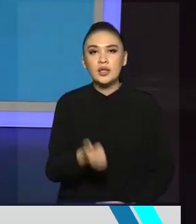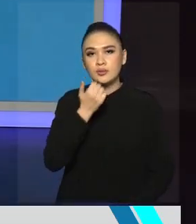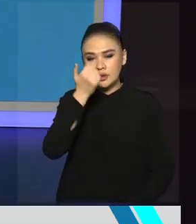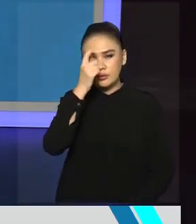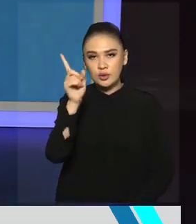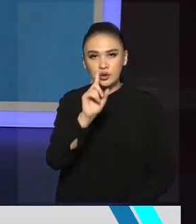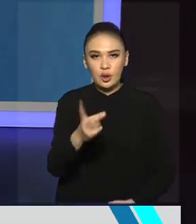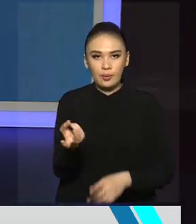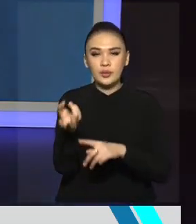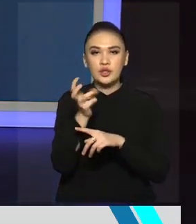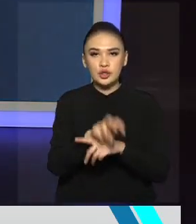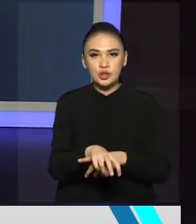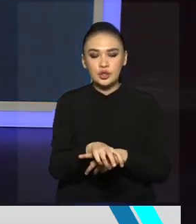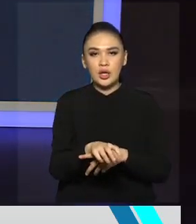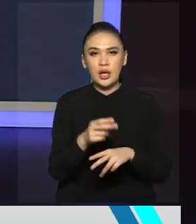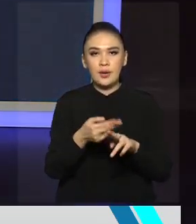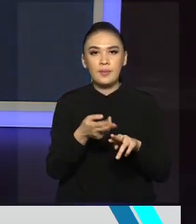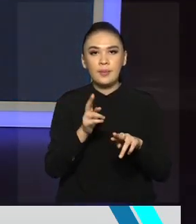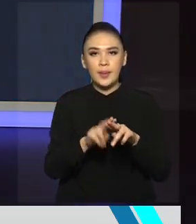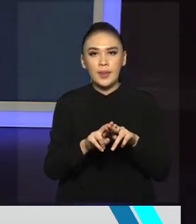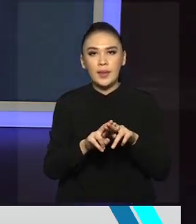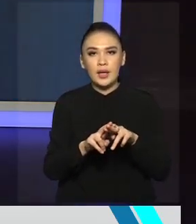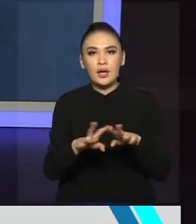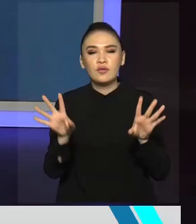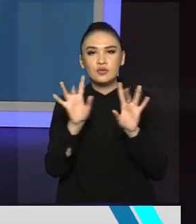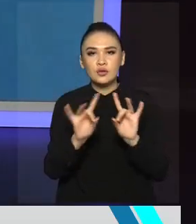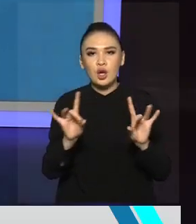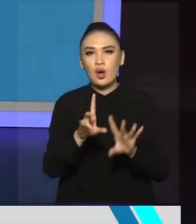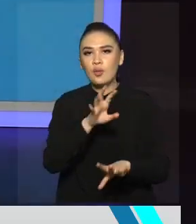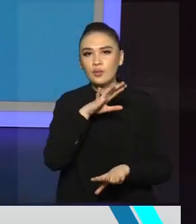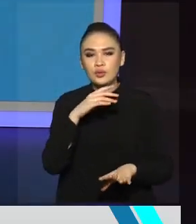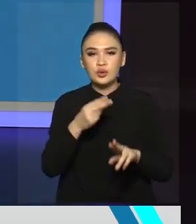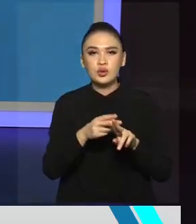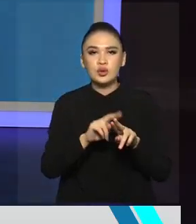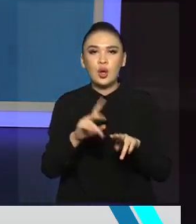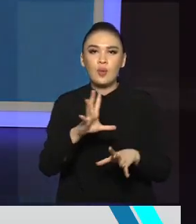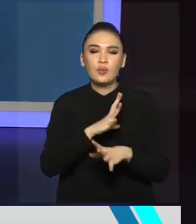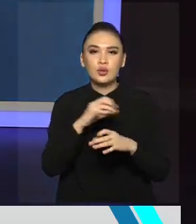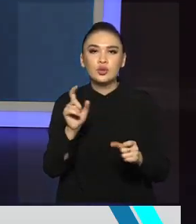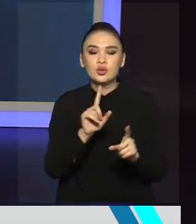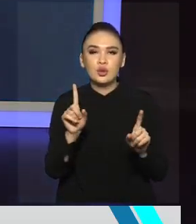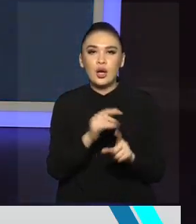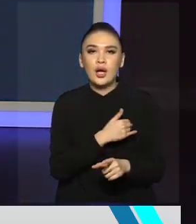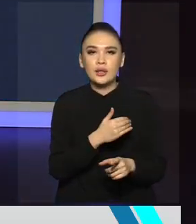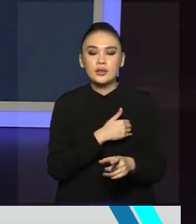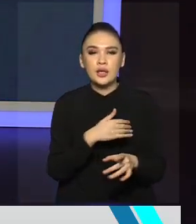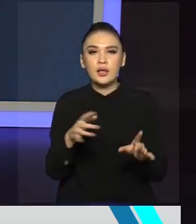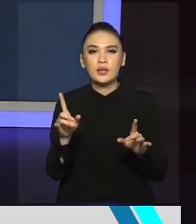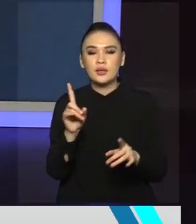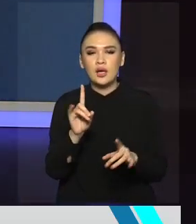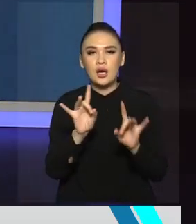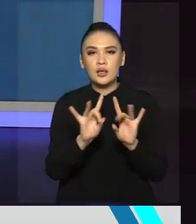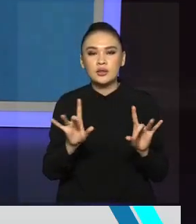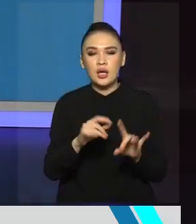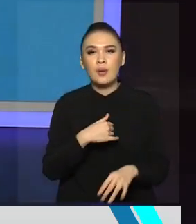үшін айтар алғысымыз шексіз. Мен сұрамай, сіз айтам деп келген ойыңызда көкеңіз ештеңе қалып қойған жоқ па? Бәлкім көрермендеріңізге айтарыңыз бар шығар. Көрермендерге